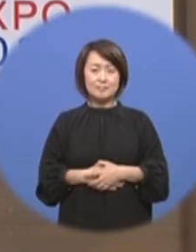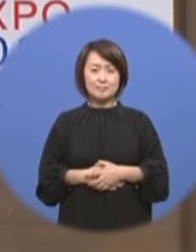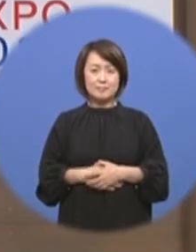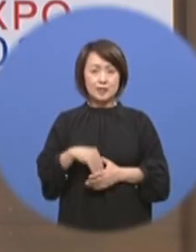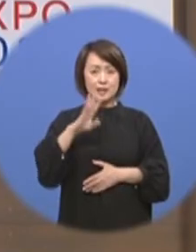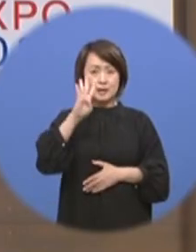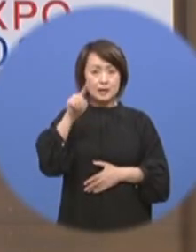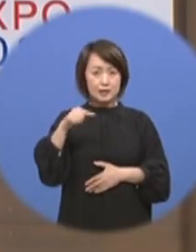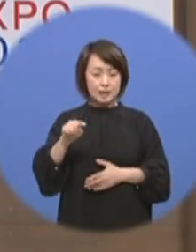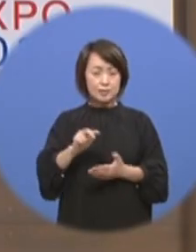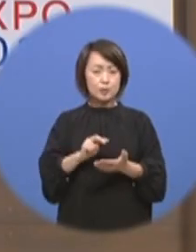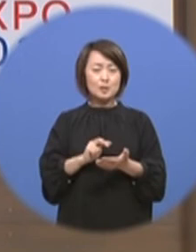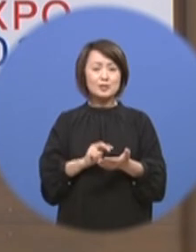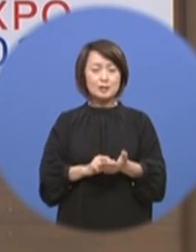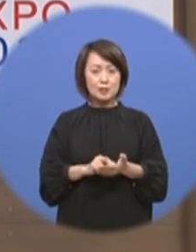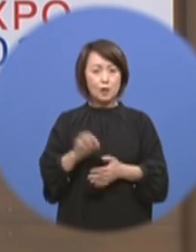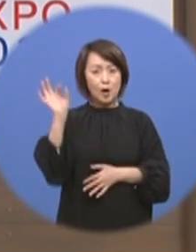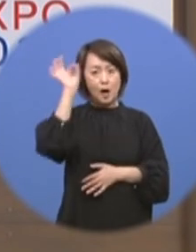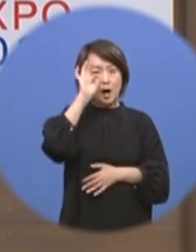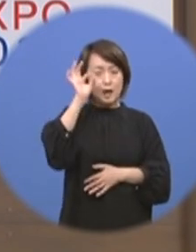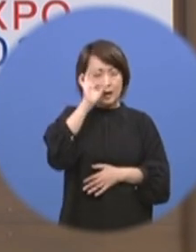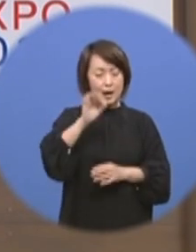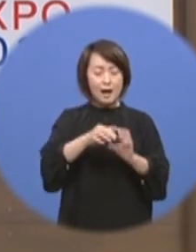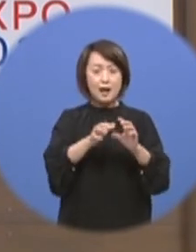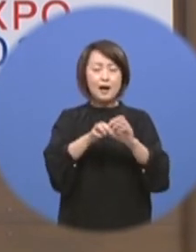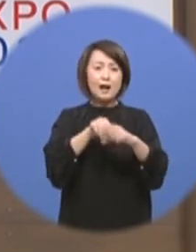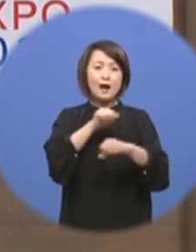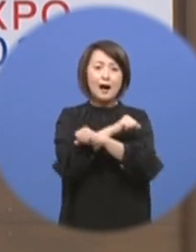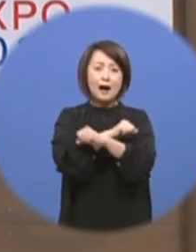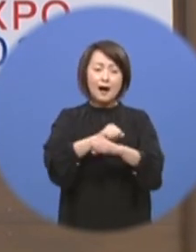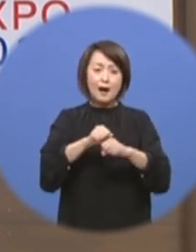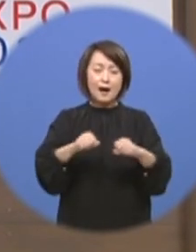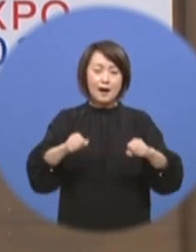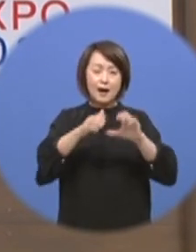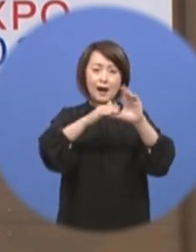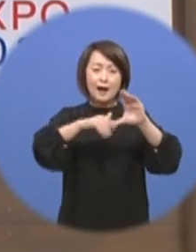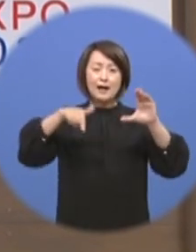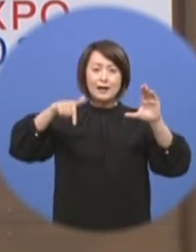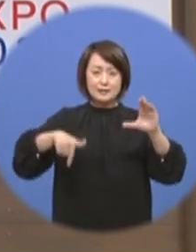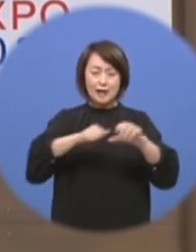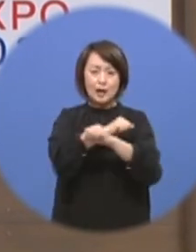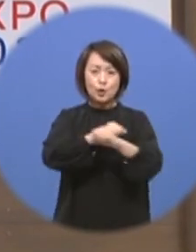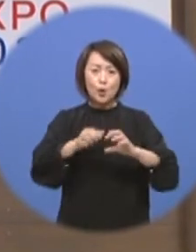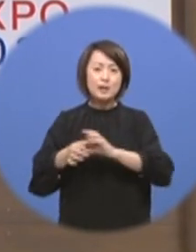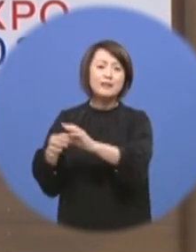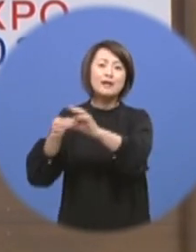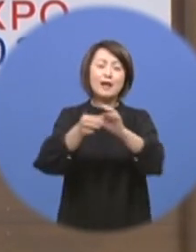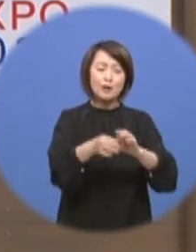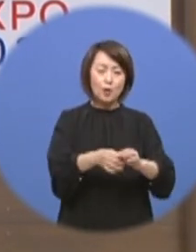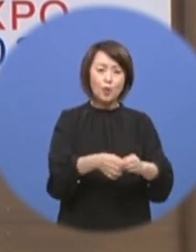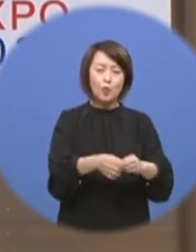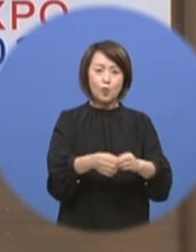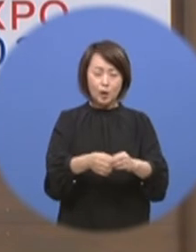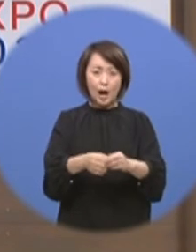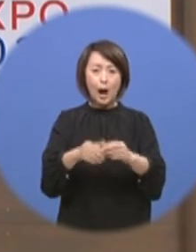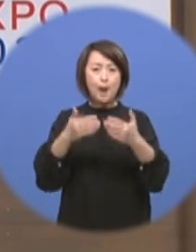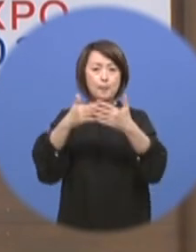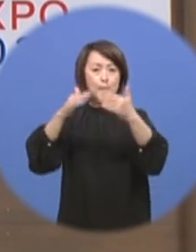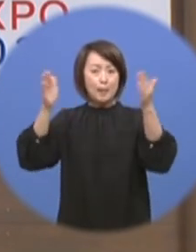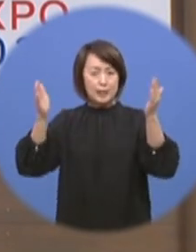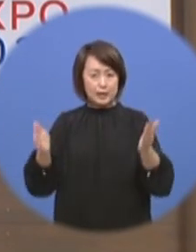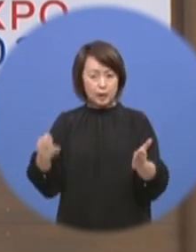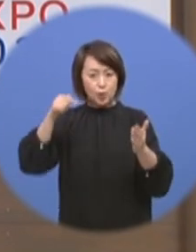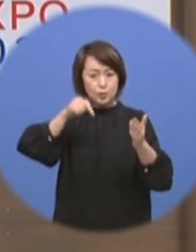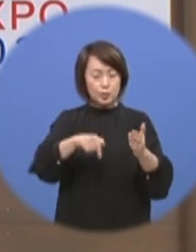県ではですね関西広域連合が設置する関西パビリオンというものの中に本県の魅力を